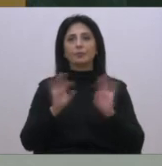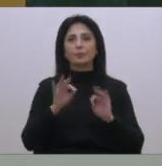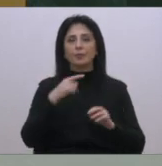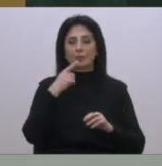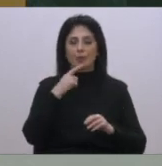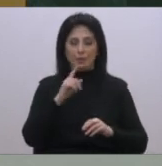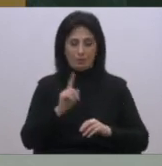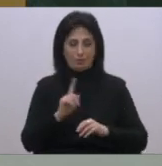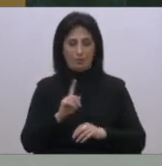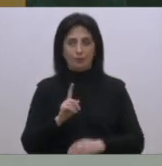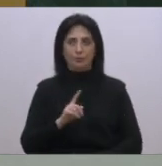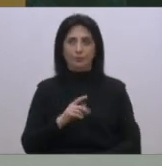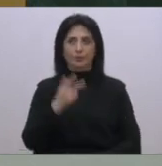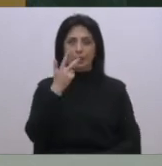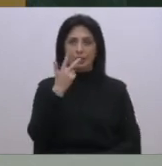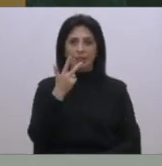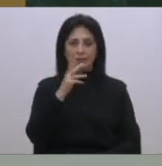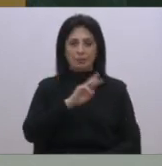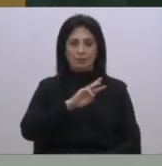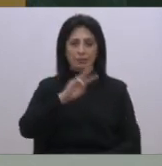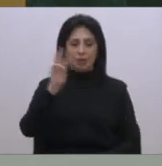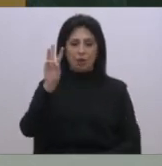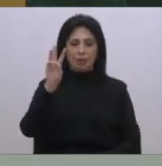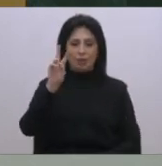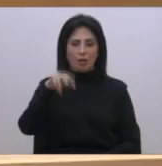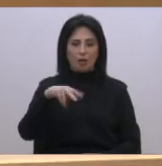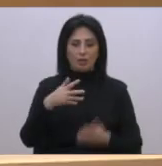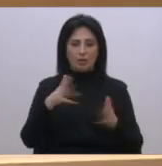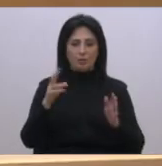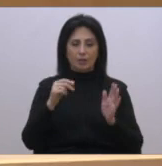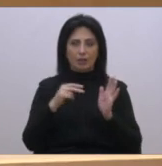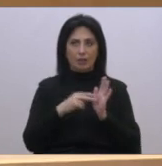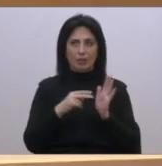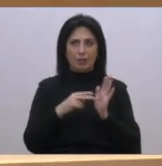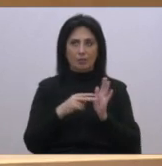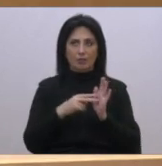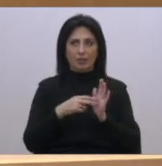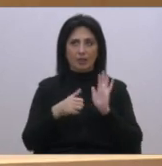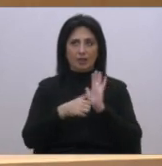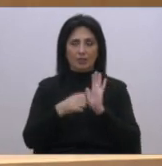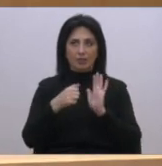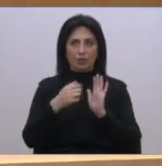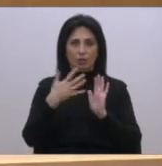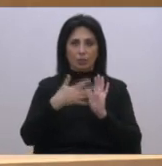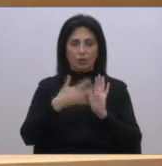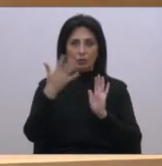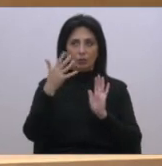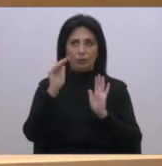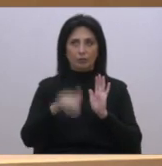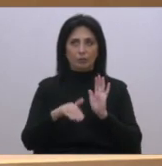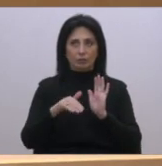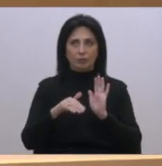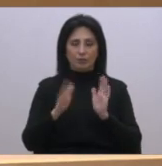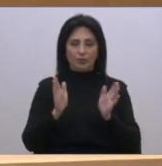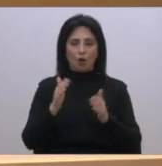Ya Rom sam milyon larze met egirebule biz eksas ormuzdat kutmet yatasi